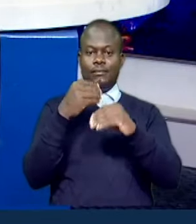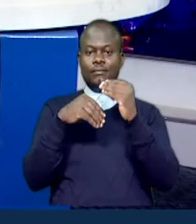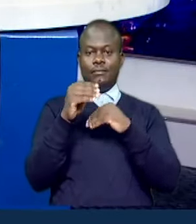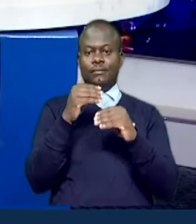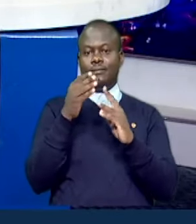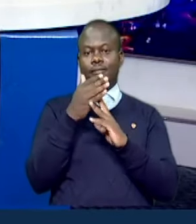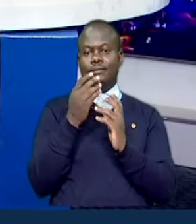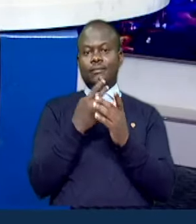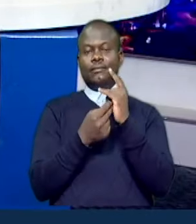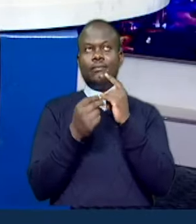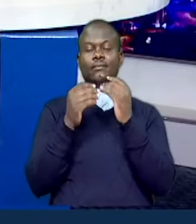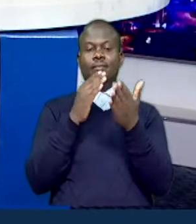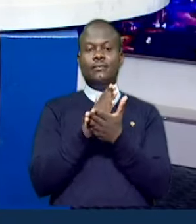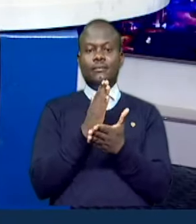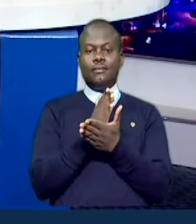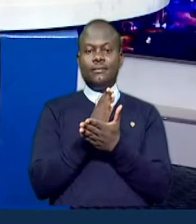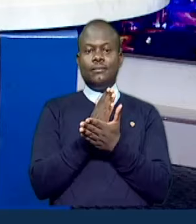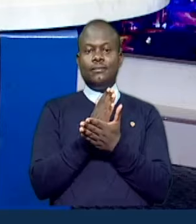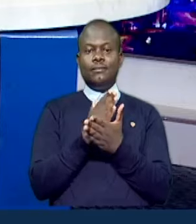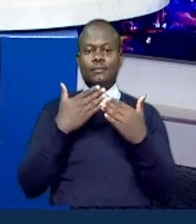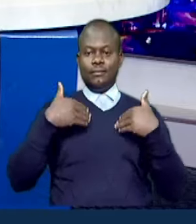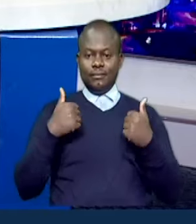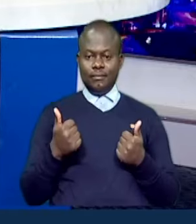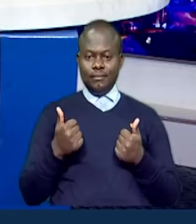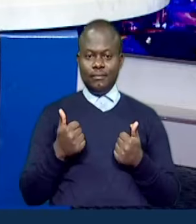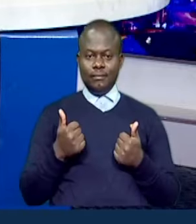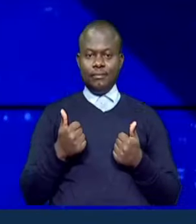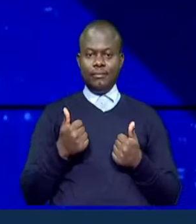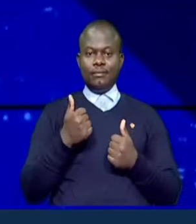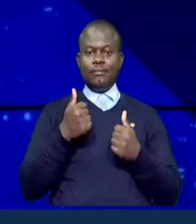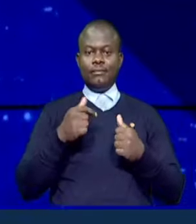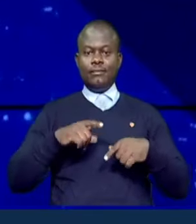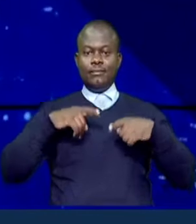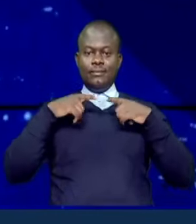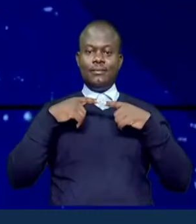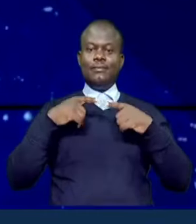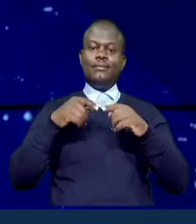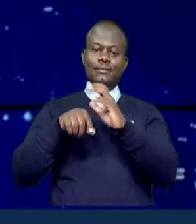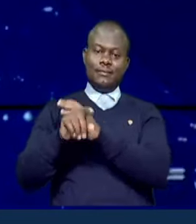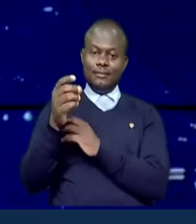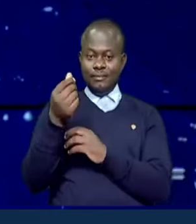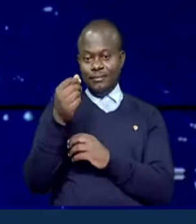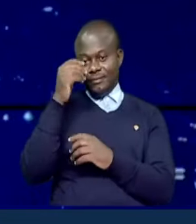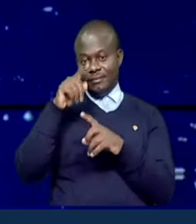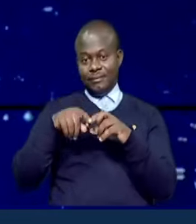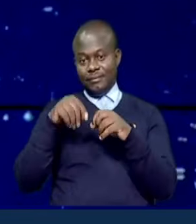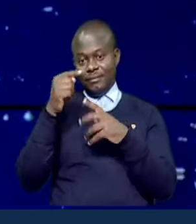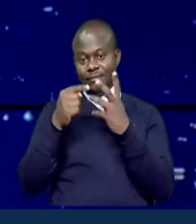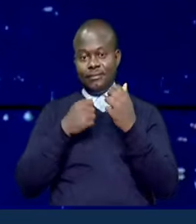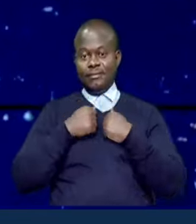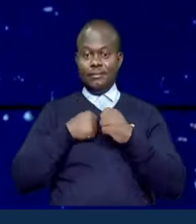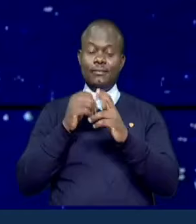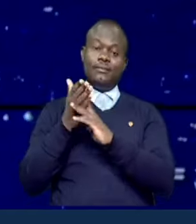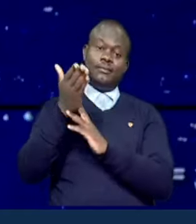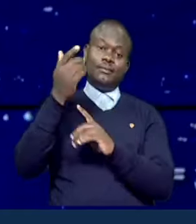kuri ibi bihugu byombi, mu by'ukuri ni ubuzima ku bihugu byombi. Tanzania irinjiza bitewe n'ibyo u Rwanda